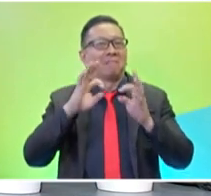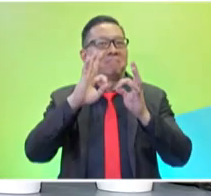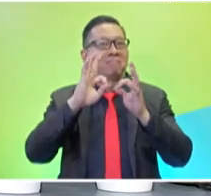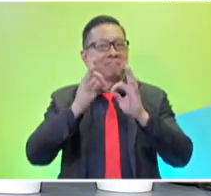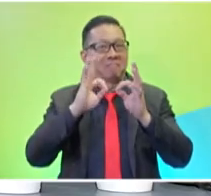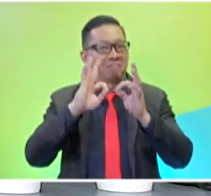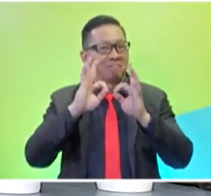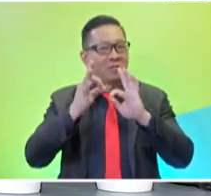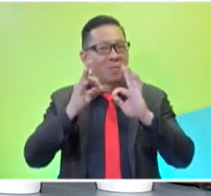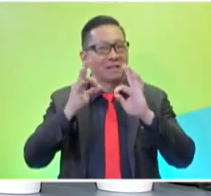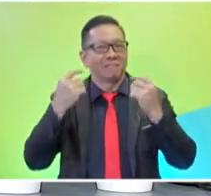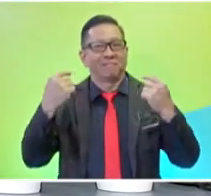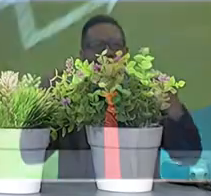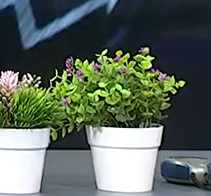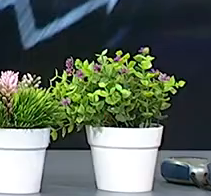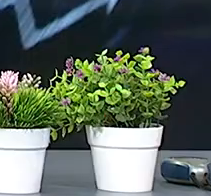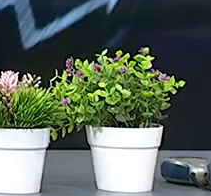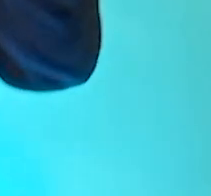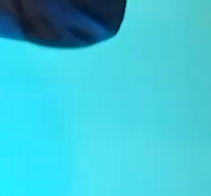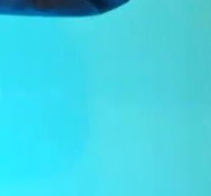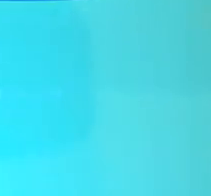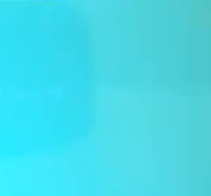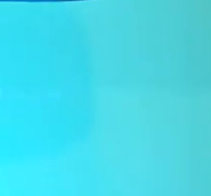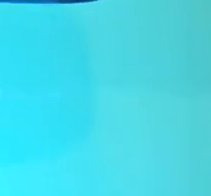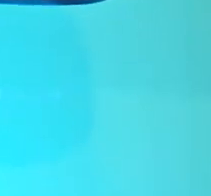disetuju cekgu juru bahasa isyarat